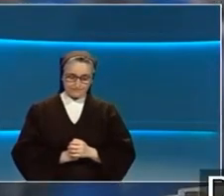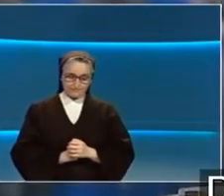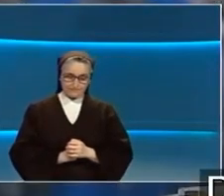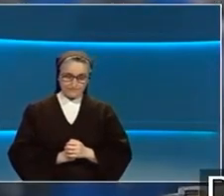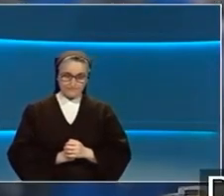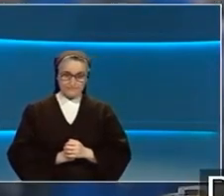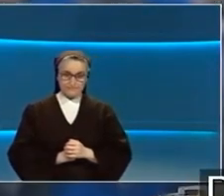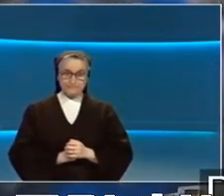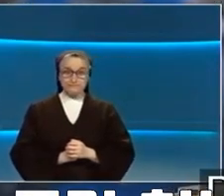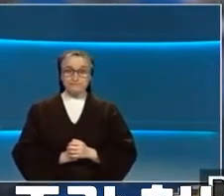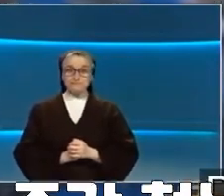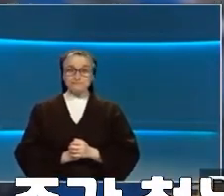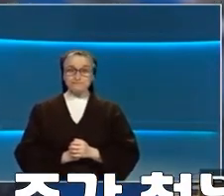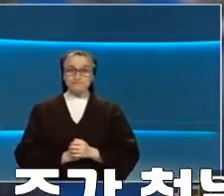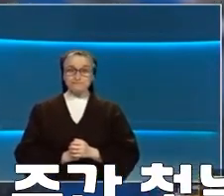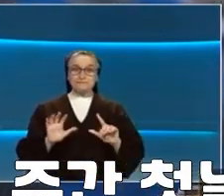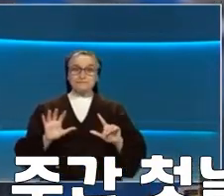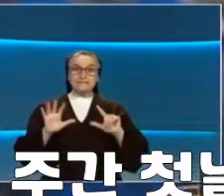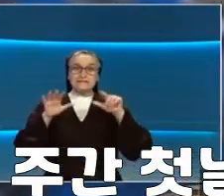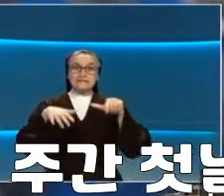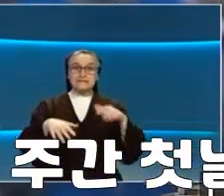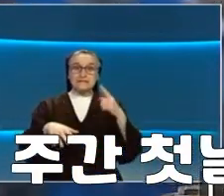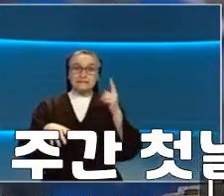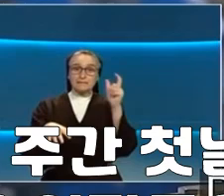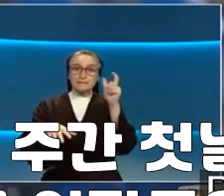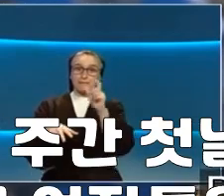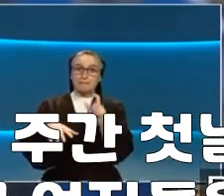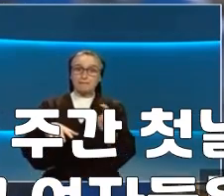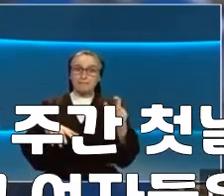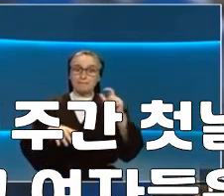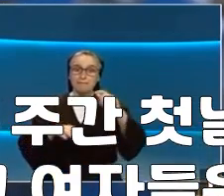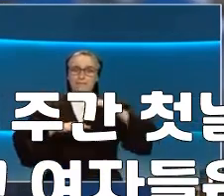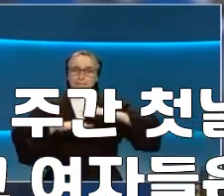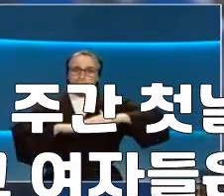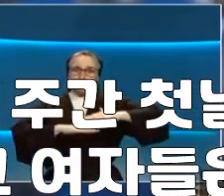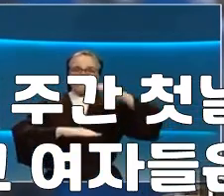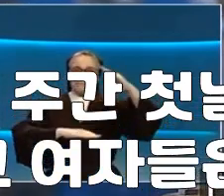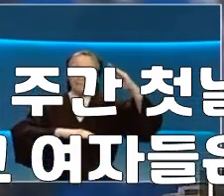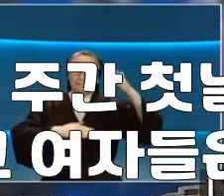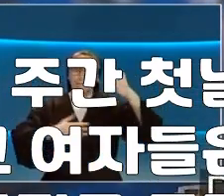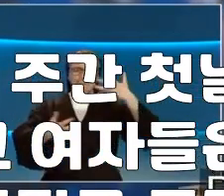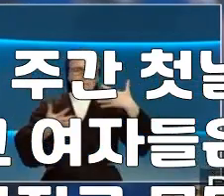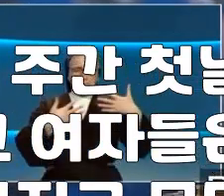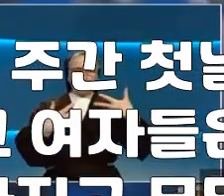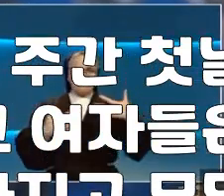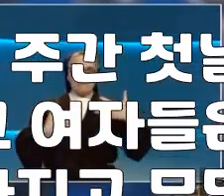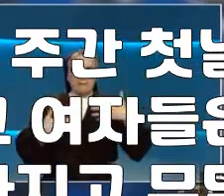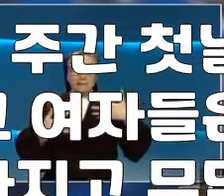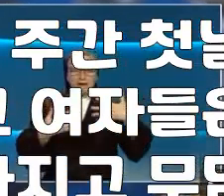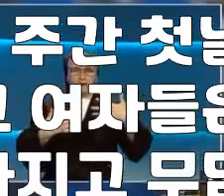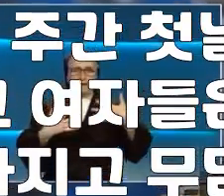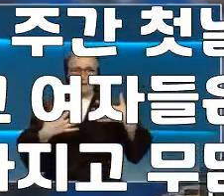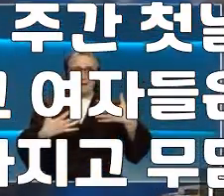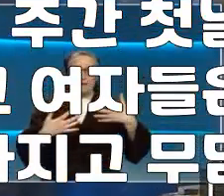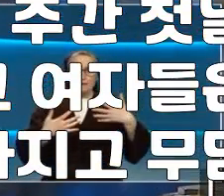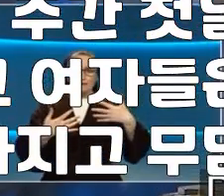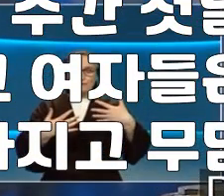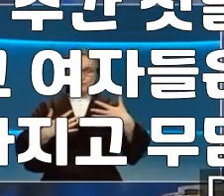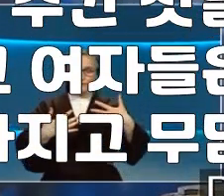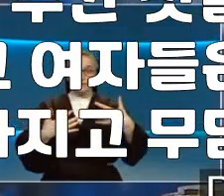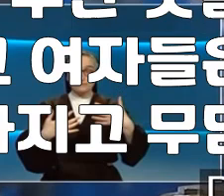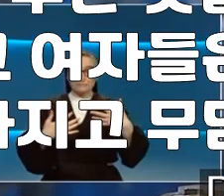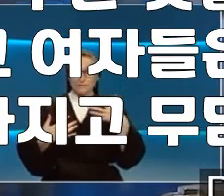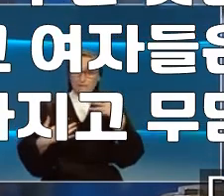Il primo giorno della settimana, al mattino presto, le donne si recarono al